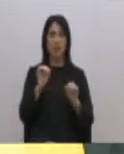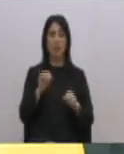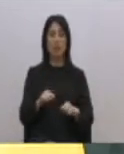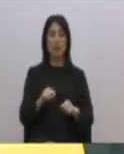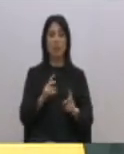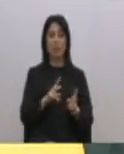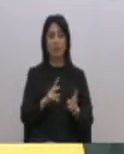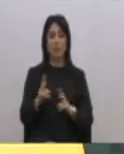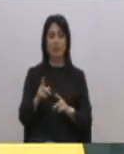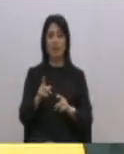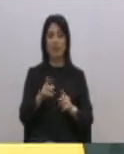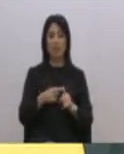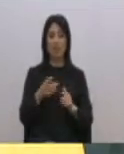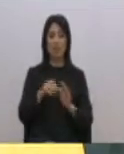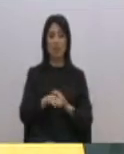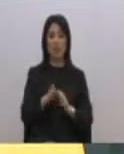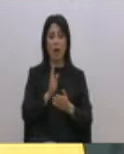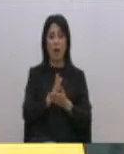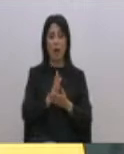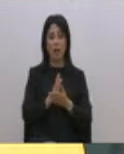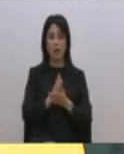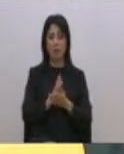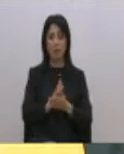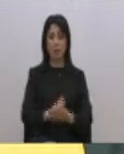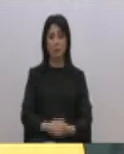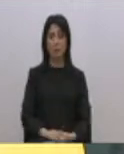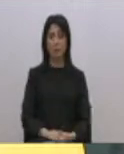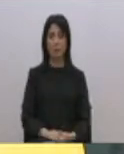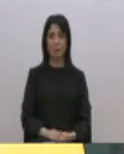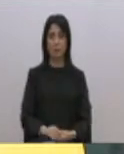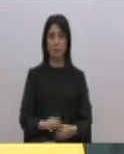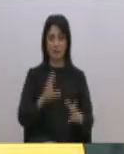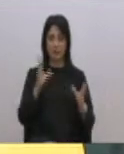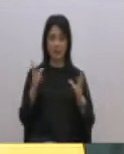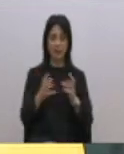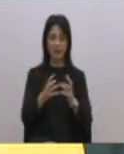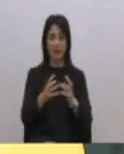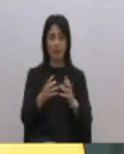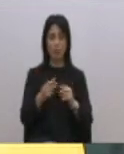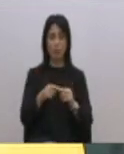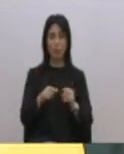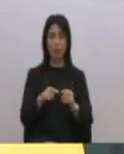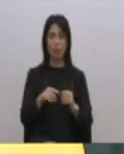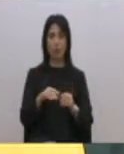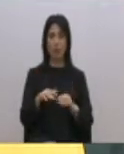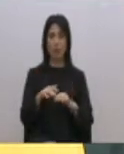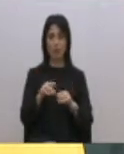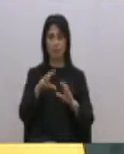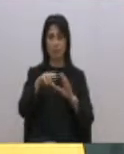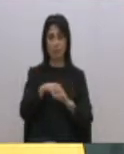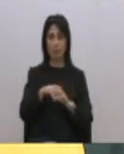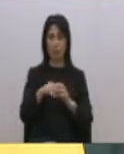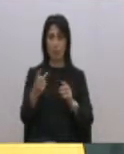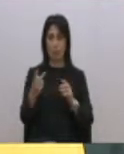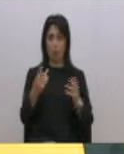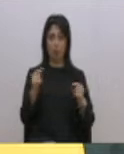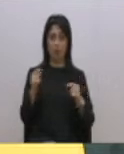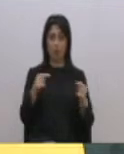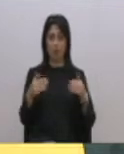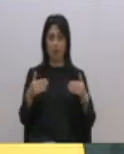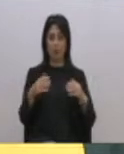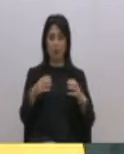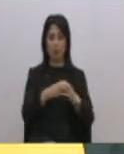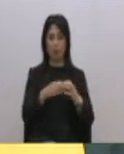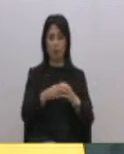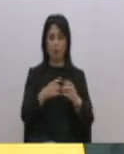eseni, ceautualot romarian, saierto nișnis, Kveš, Gomi, Ori, Šesadarebeli, Čgupia,